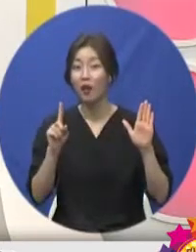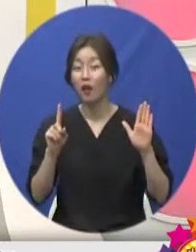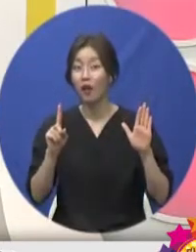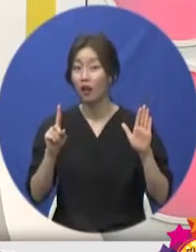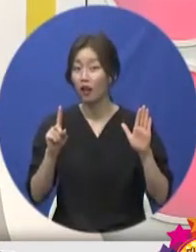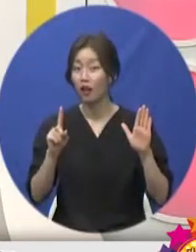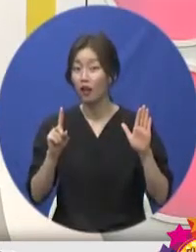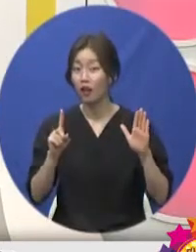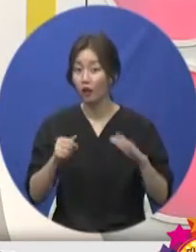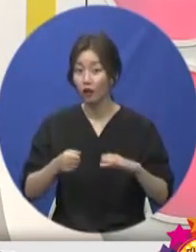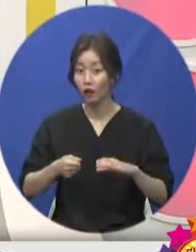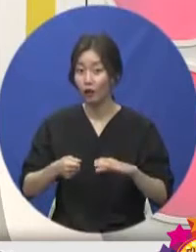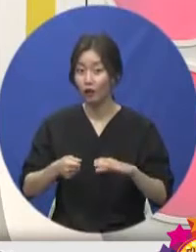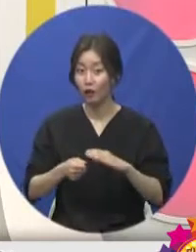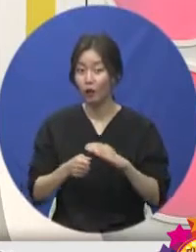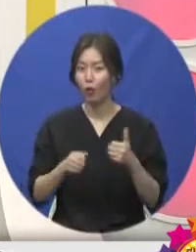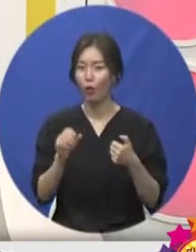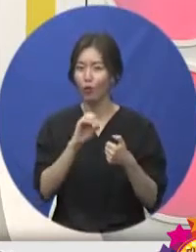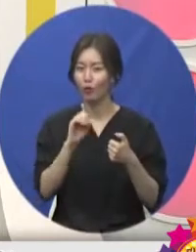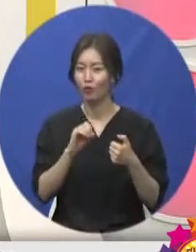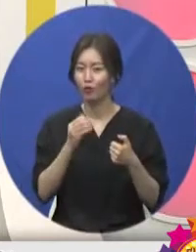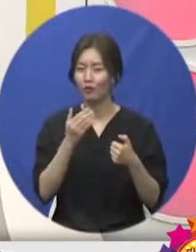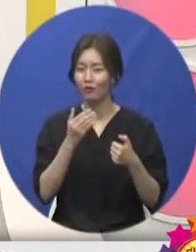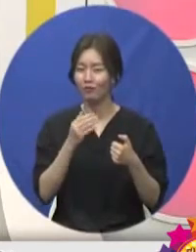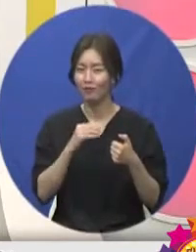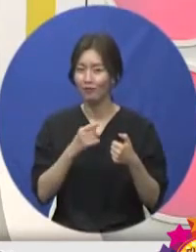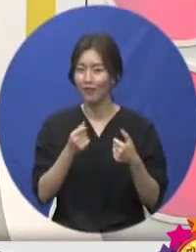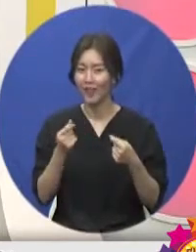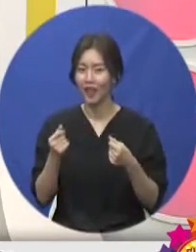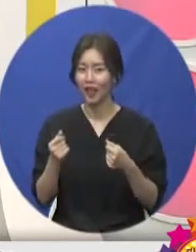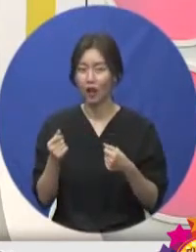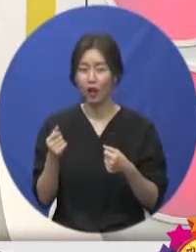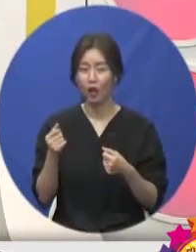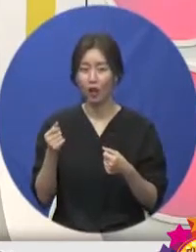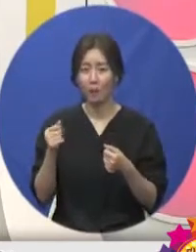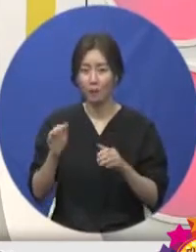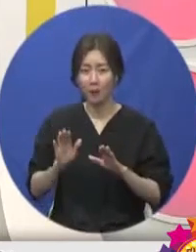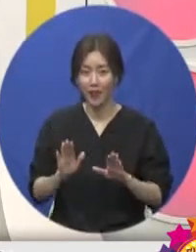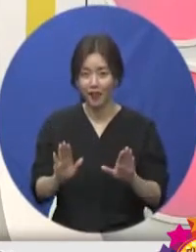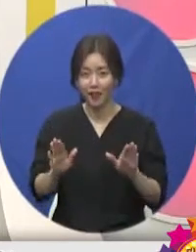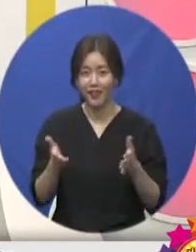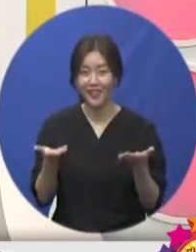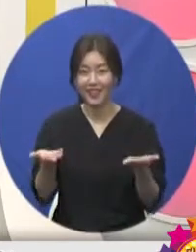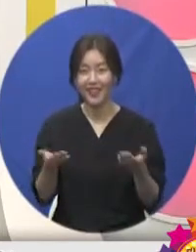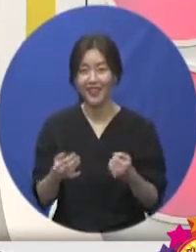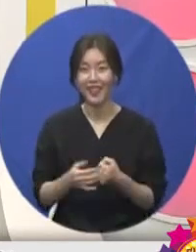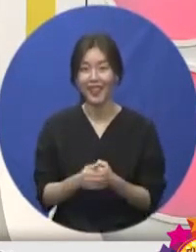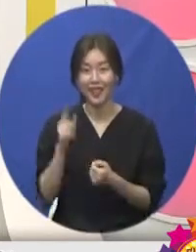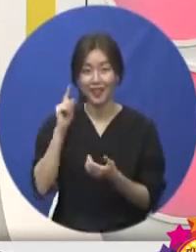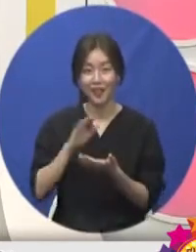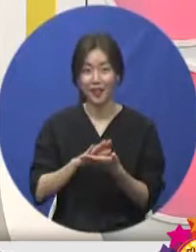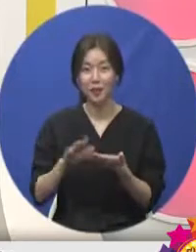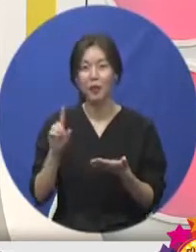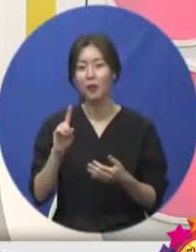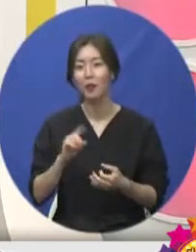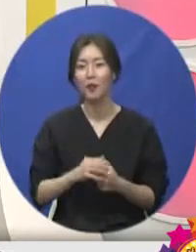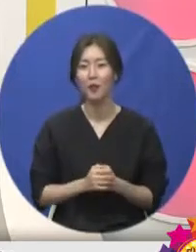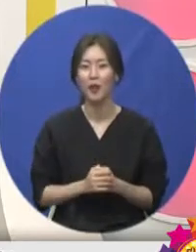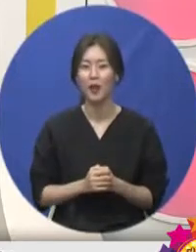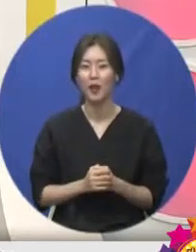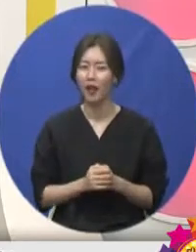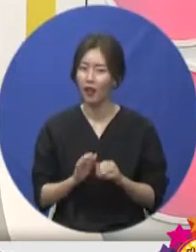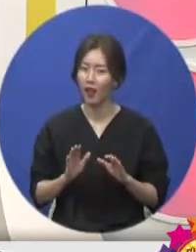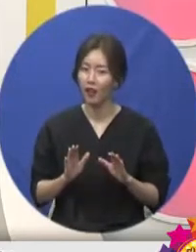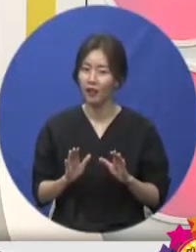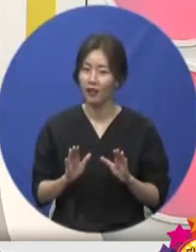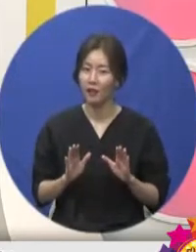뭐 이런 거 아니에요? 와, 맞아요? 50%는 맞췄어. 확 밀어드립니다. 아닌가?